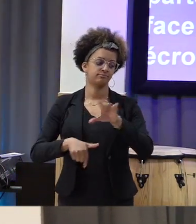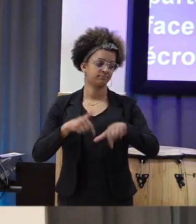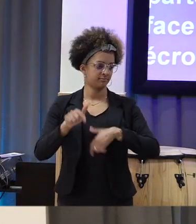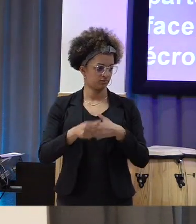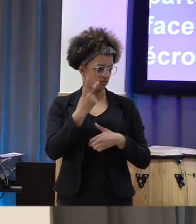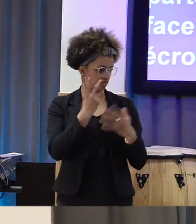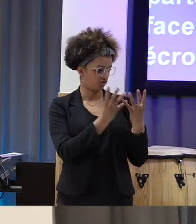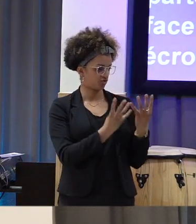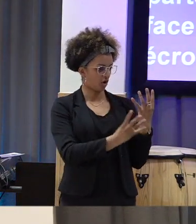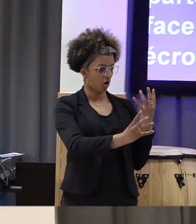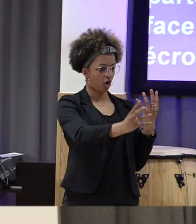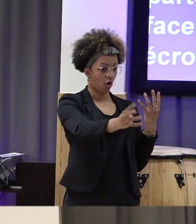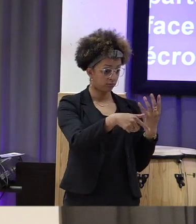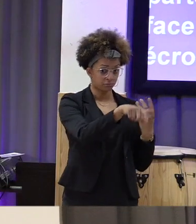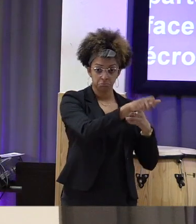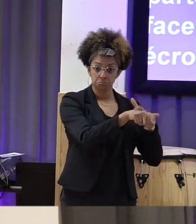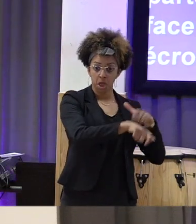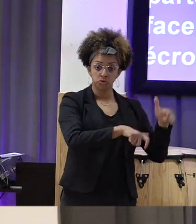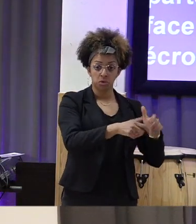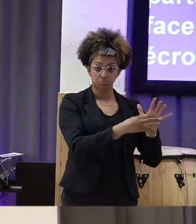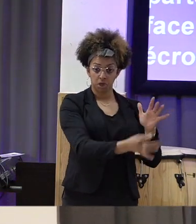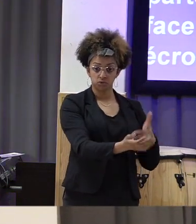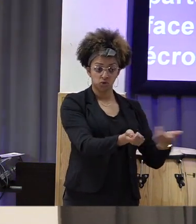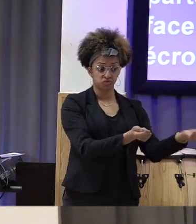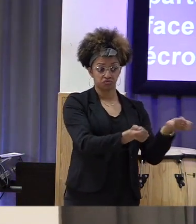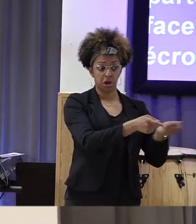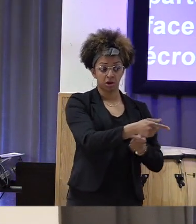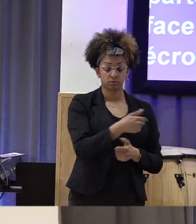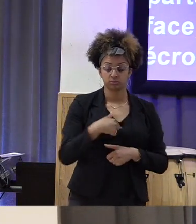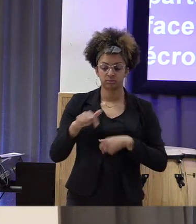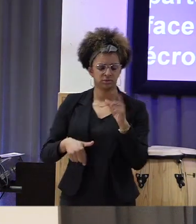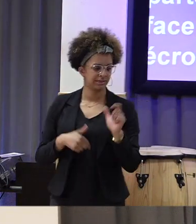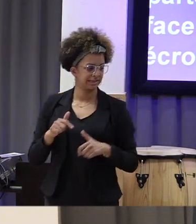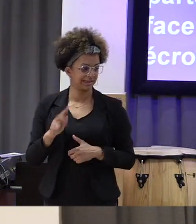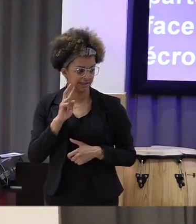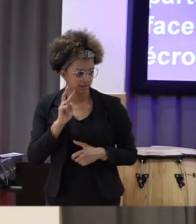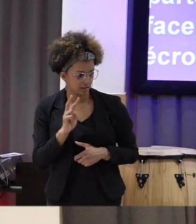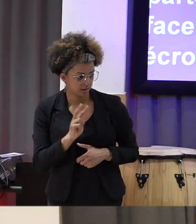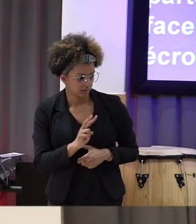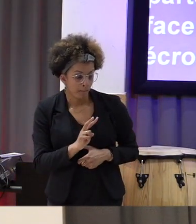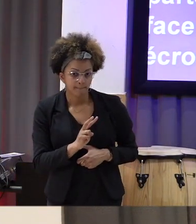24. Dans quel état se trouve ce champ?